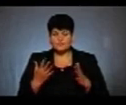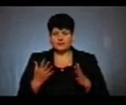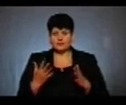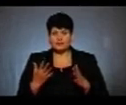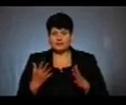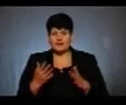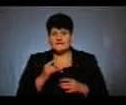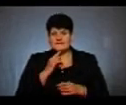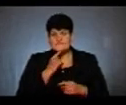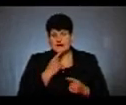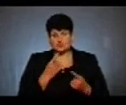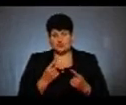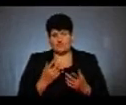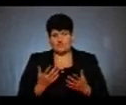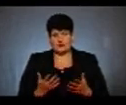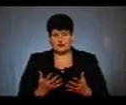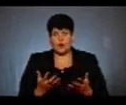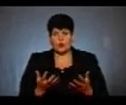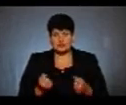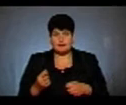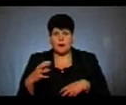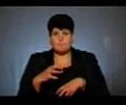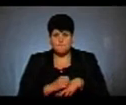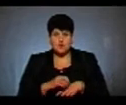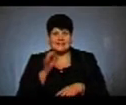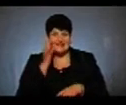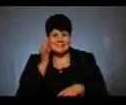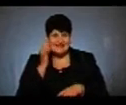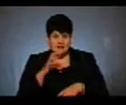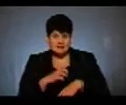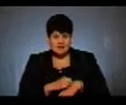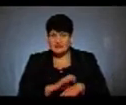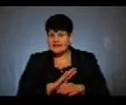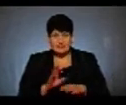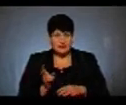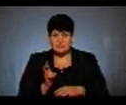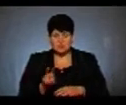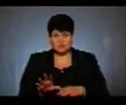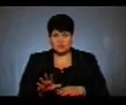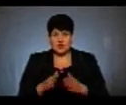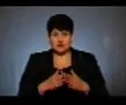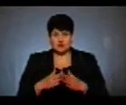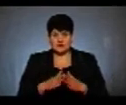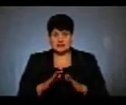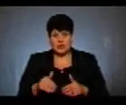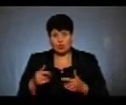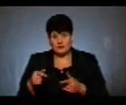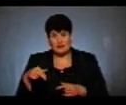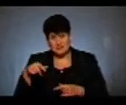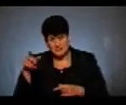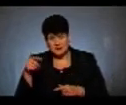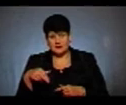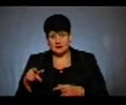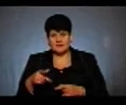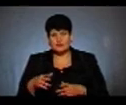так, важко говорити, отримав укус від лисиці чоловік і так само не звернувся, хоч сусіди його рекомендували йому піти звернутися. Він